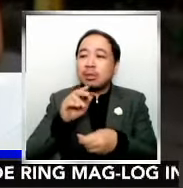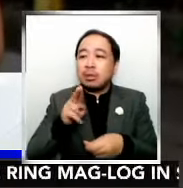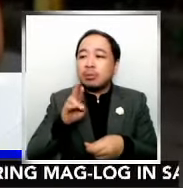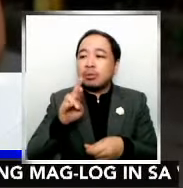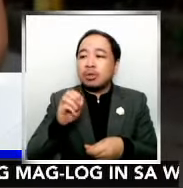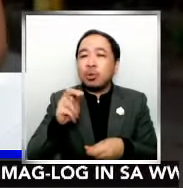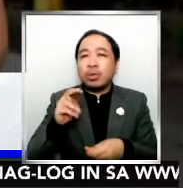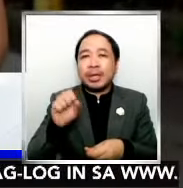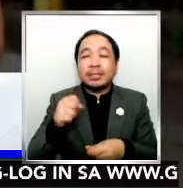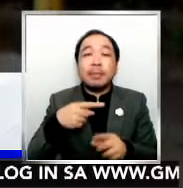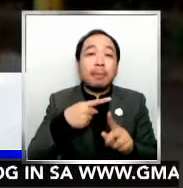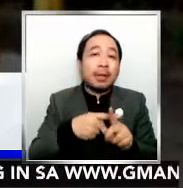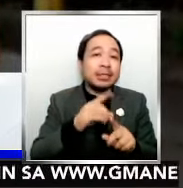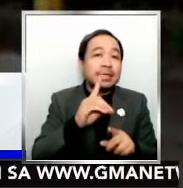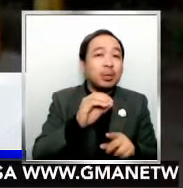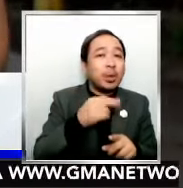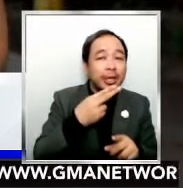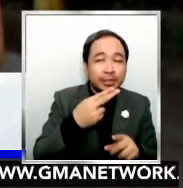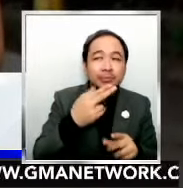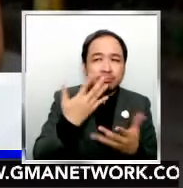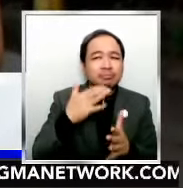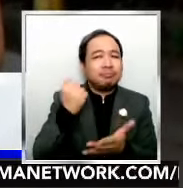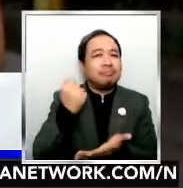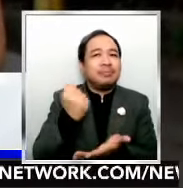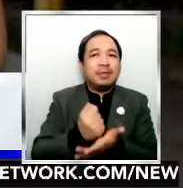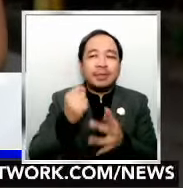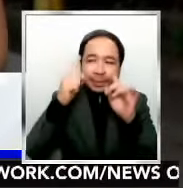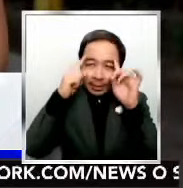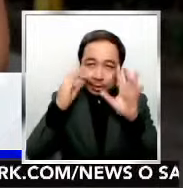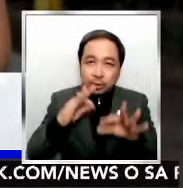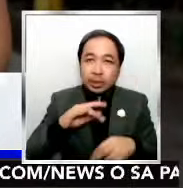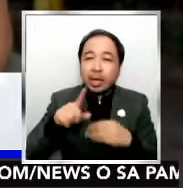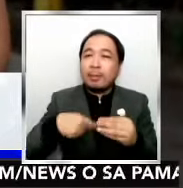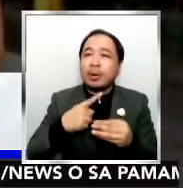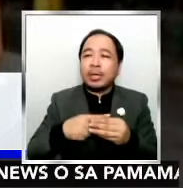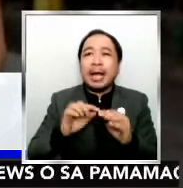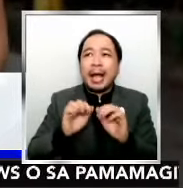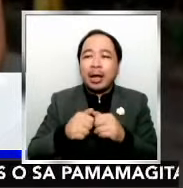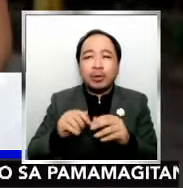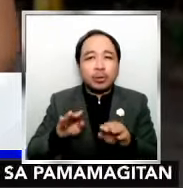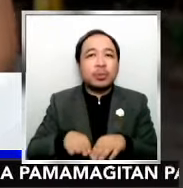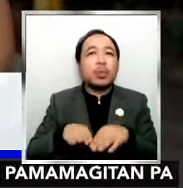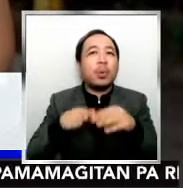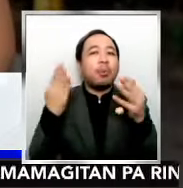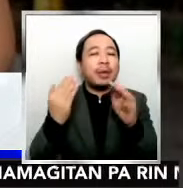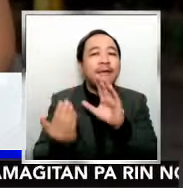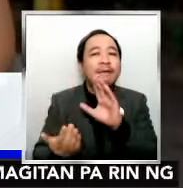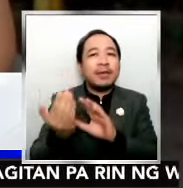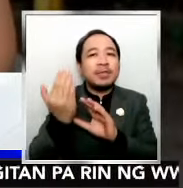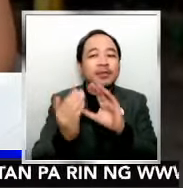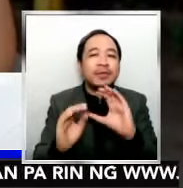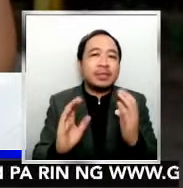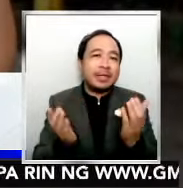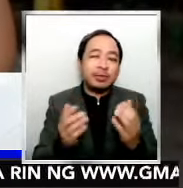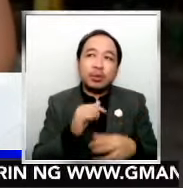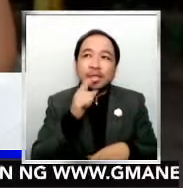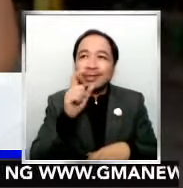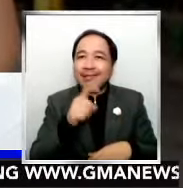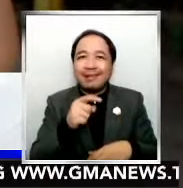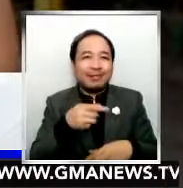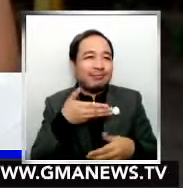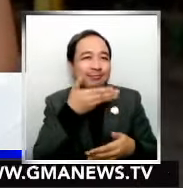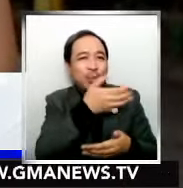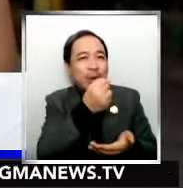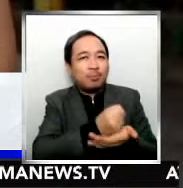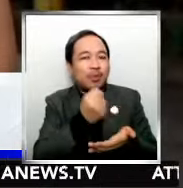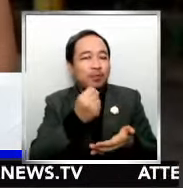Duterte ng otoridad na magdesisyon kaugnay sa pagpapalawak ng face-to-face classes na hindi na kailangan dumaan pa sa Pangulo. Basta